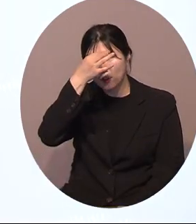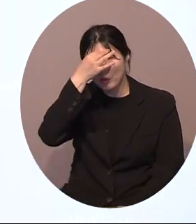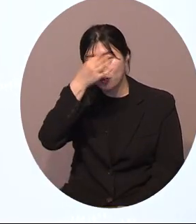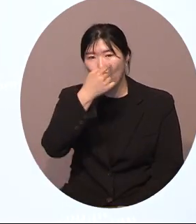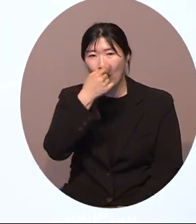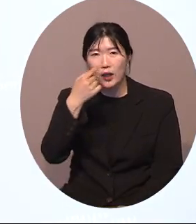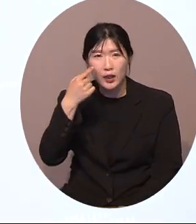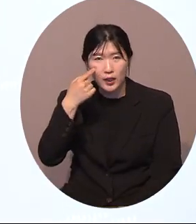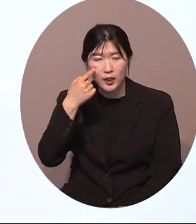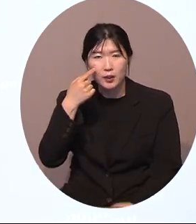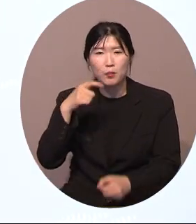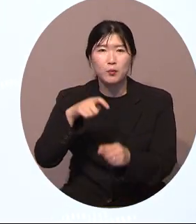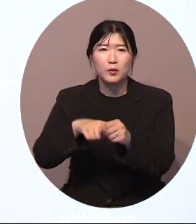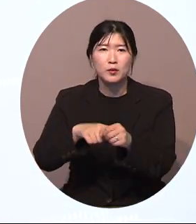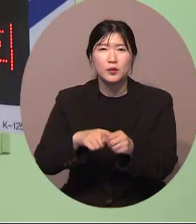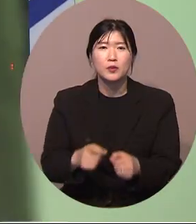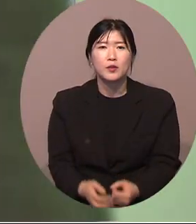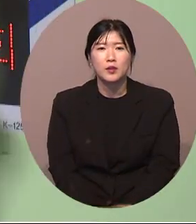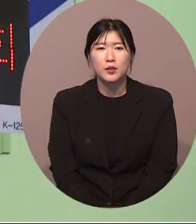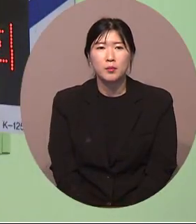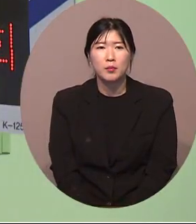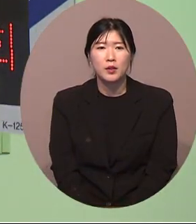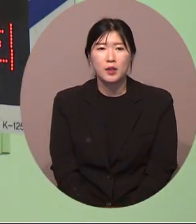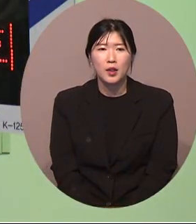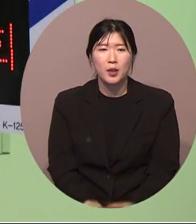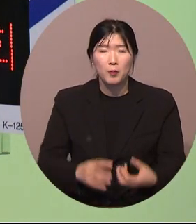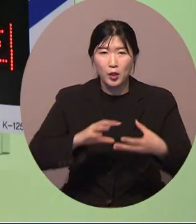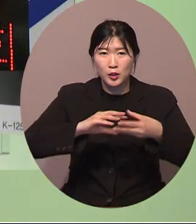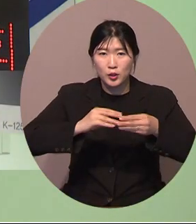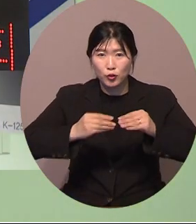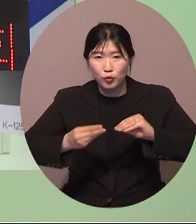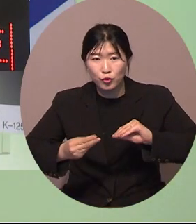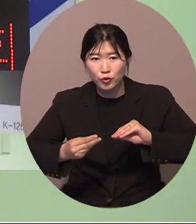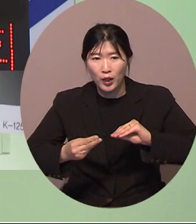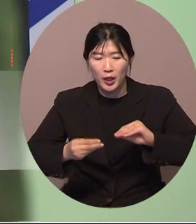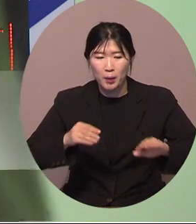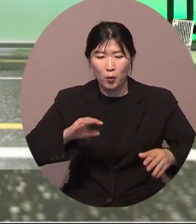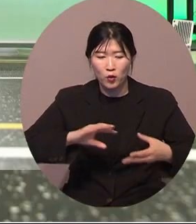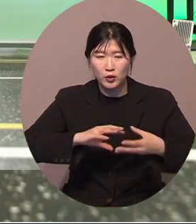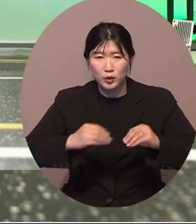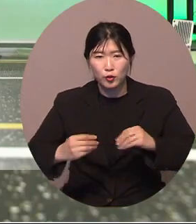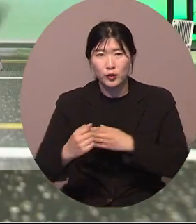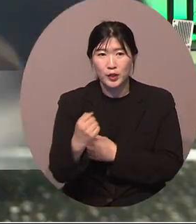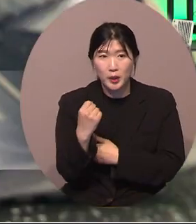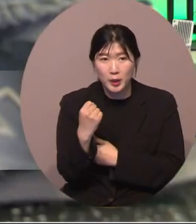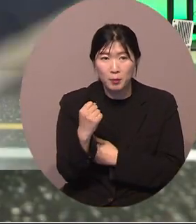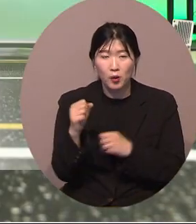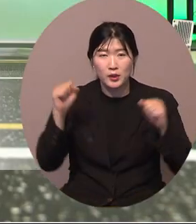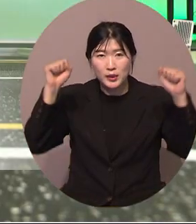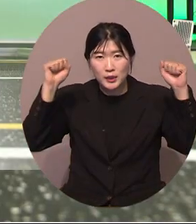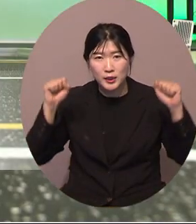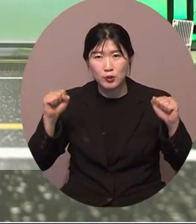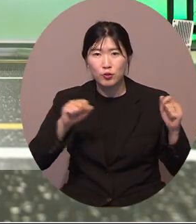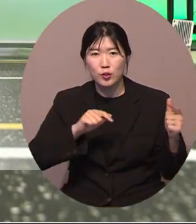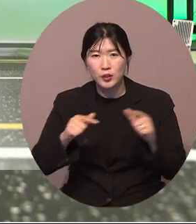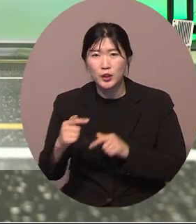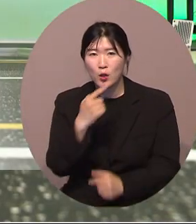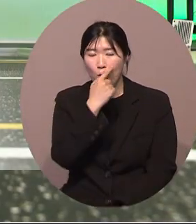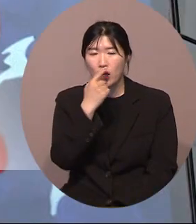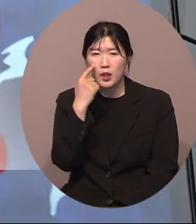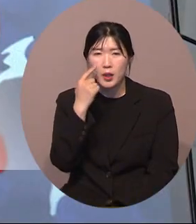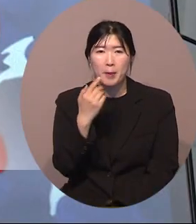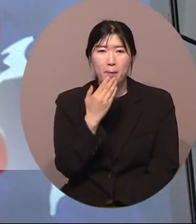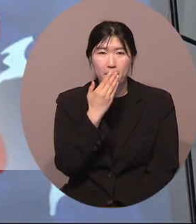능력을 측정해보는 체험입니다. 근육인에는 최대의 힘인 근력이나 근지구력도 간단한 동작으로